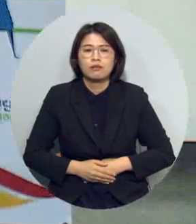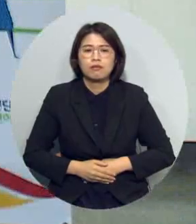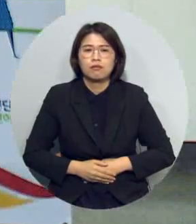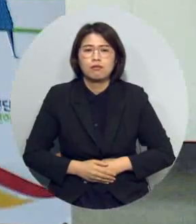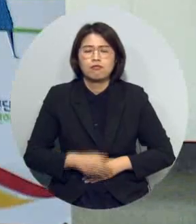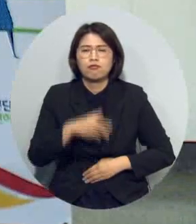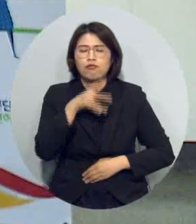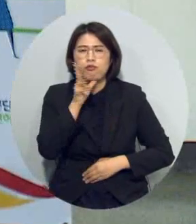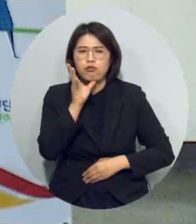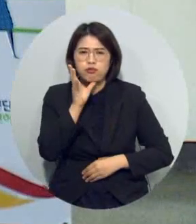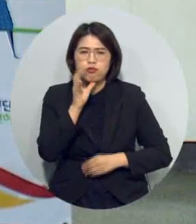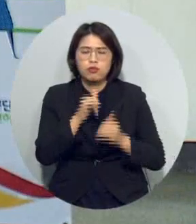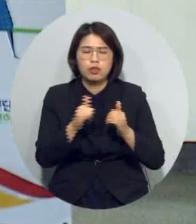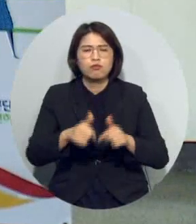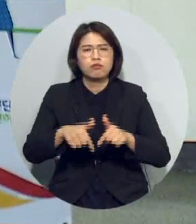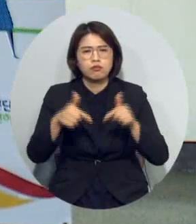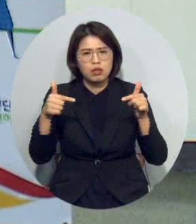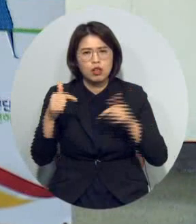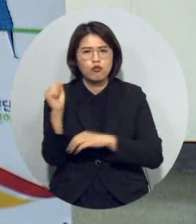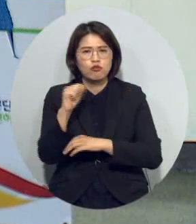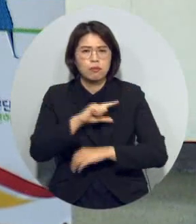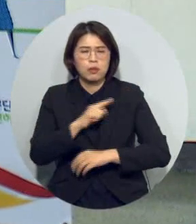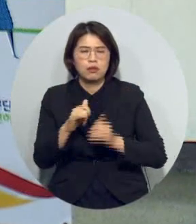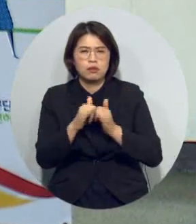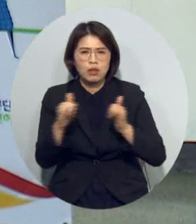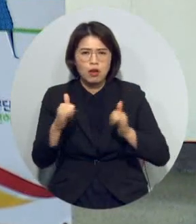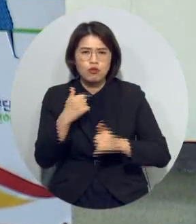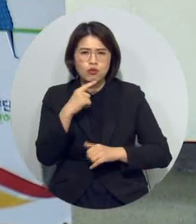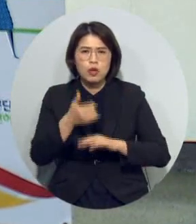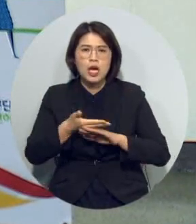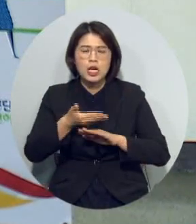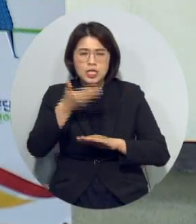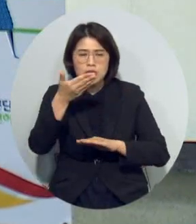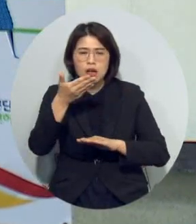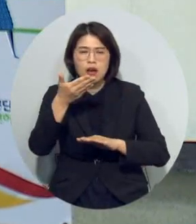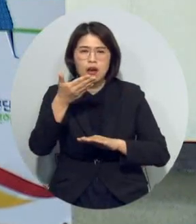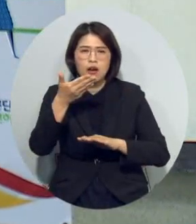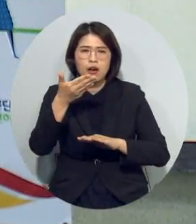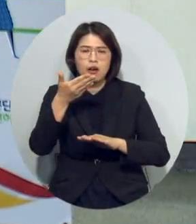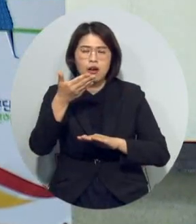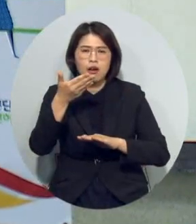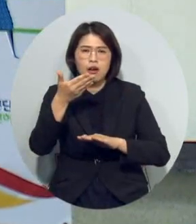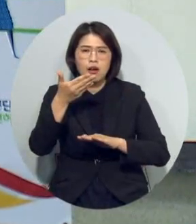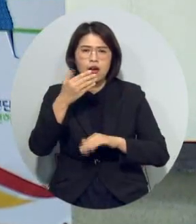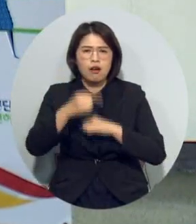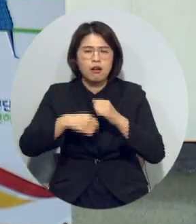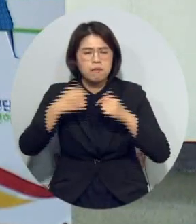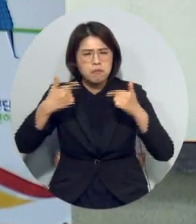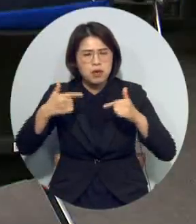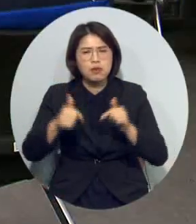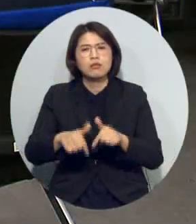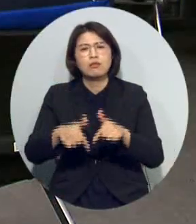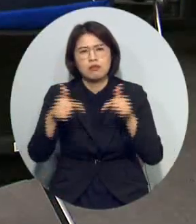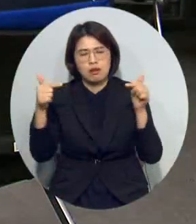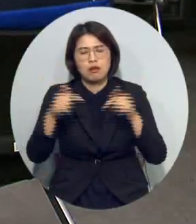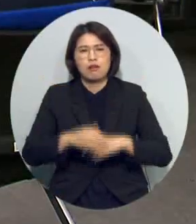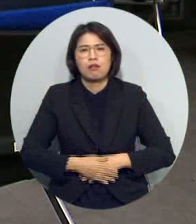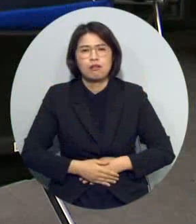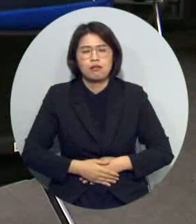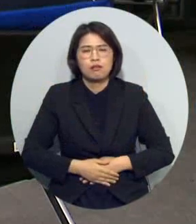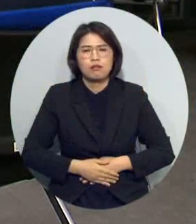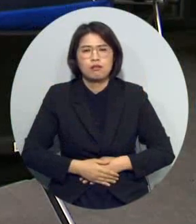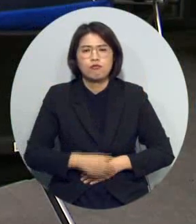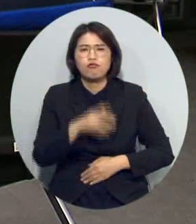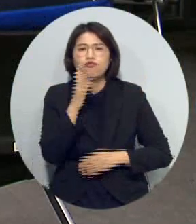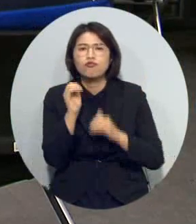고령화가 진행되면서 운전면허 소지자 가운데 65세 이상 고령자가 차지하는 비율이 매년 증가하고 있습니다.